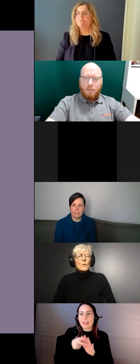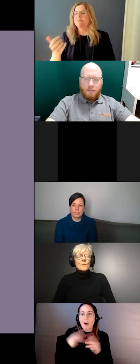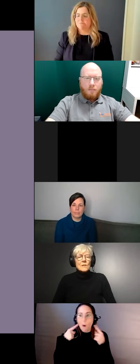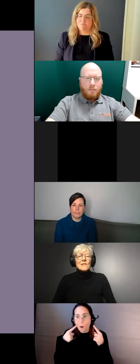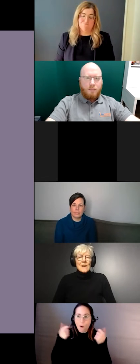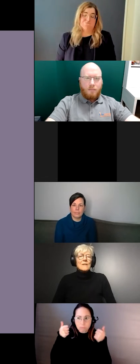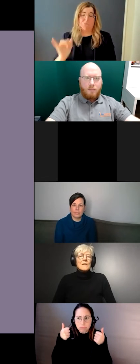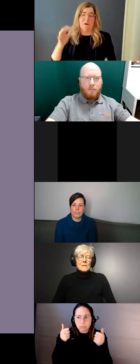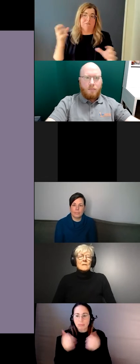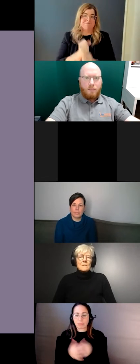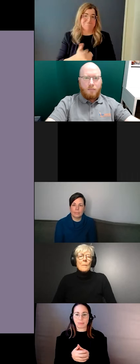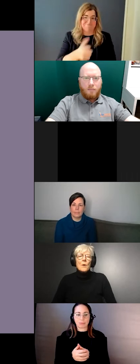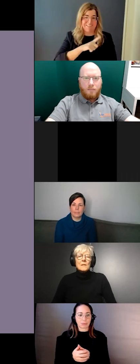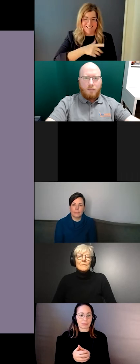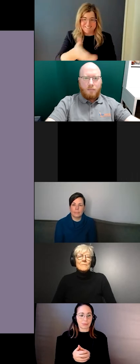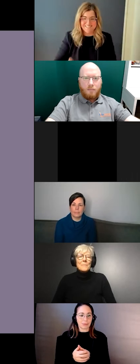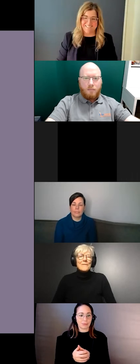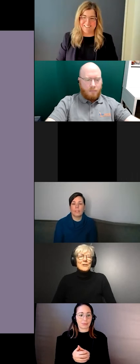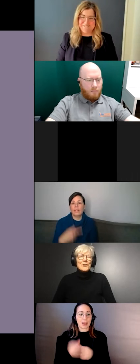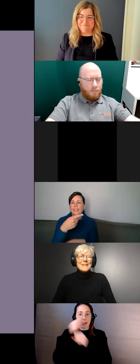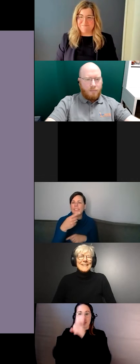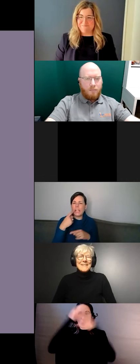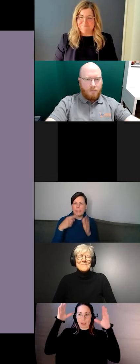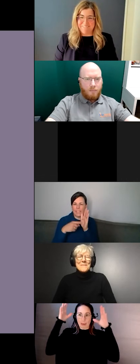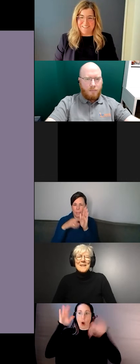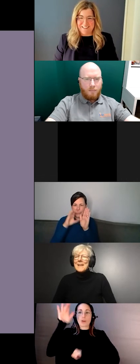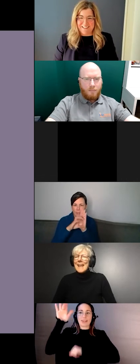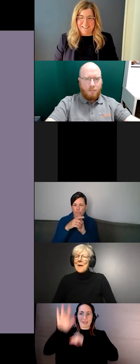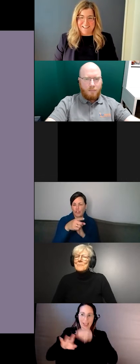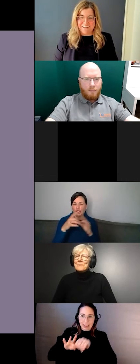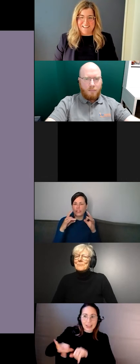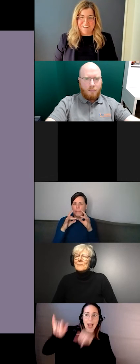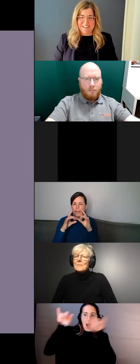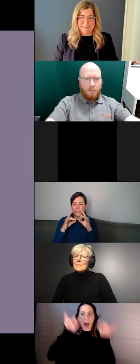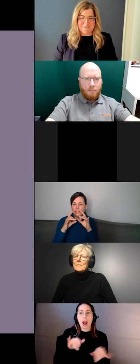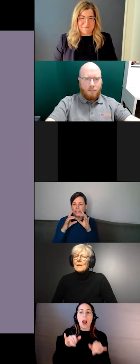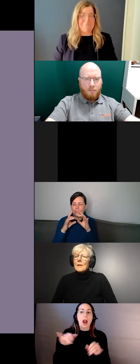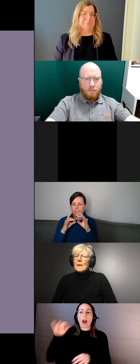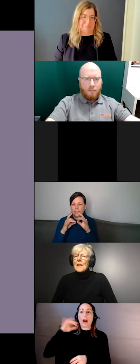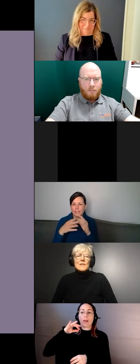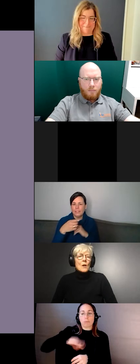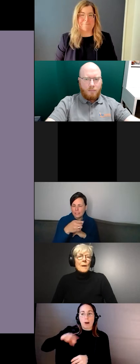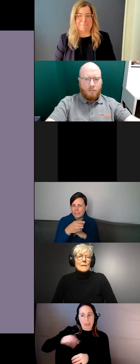Donc, le conception universelle, ça bénéficie tout le monde.